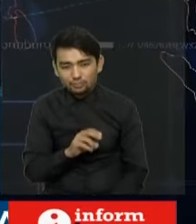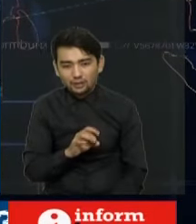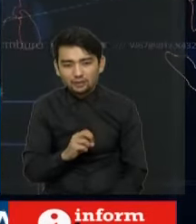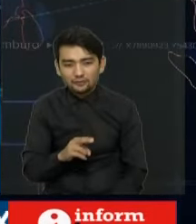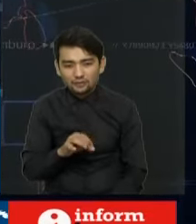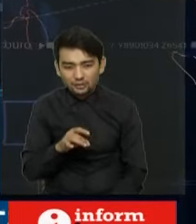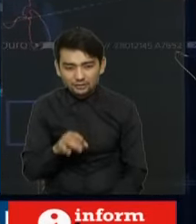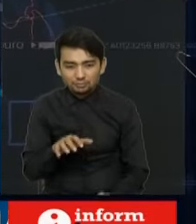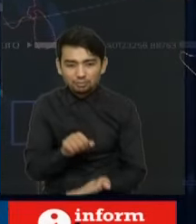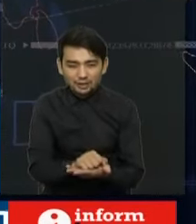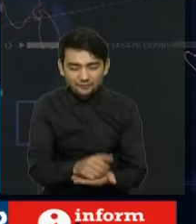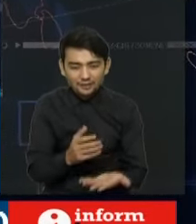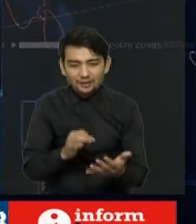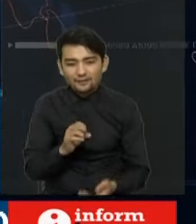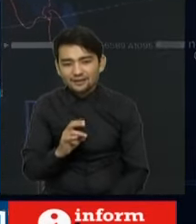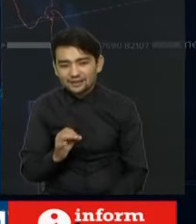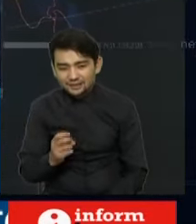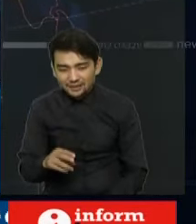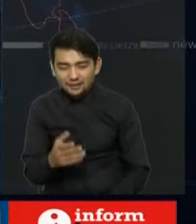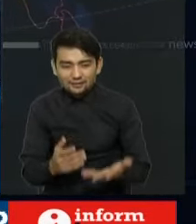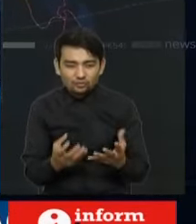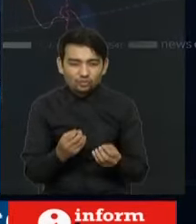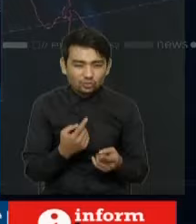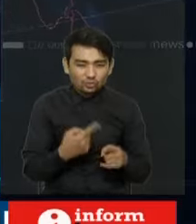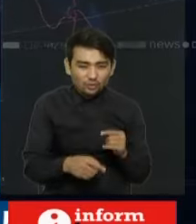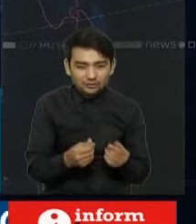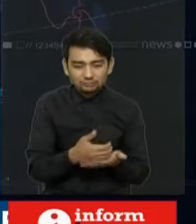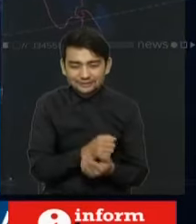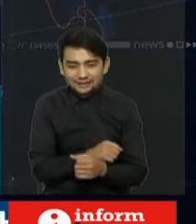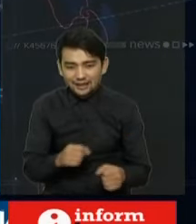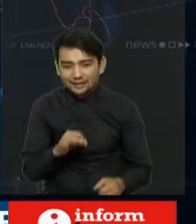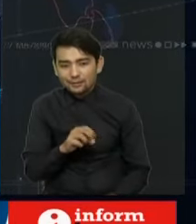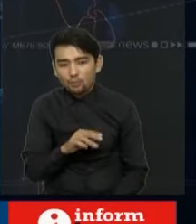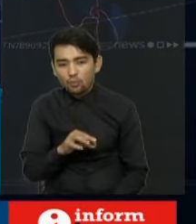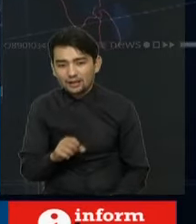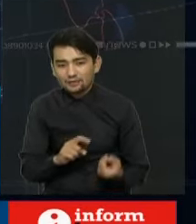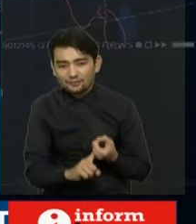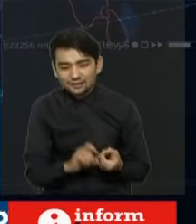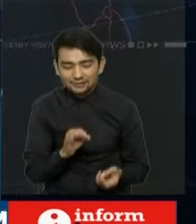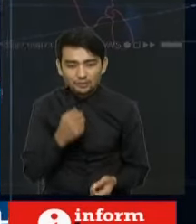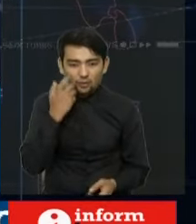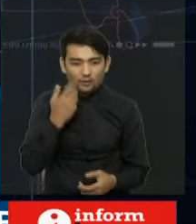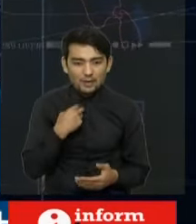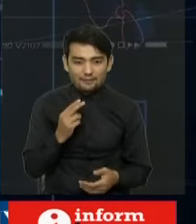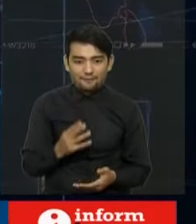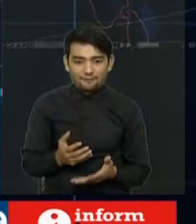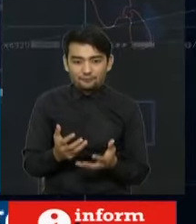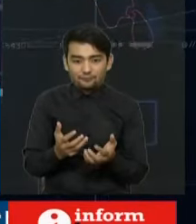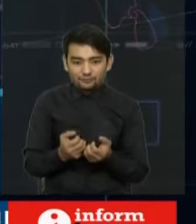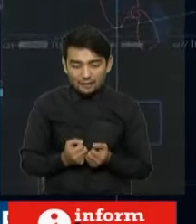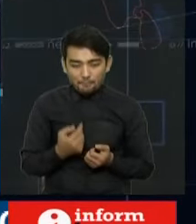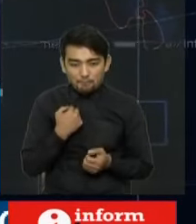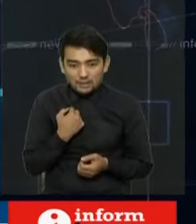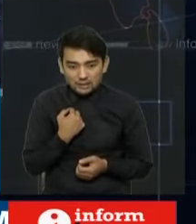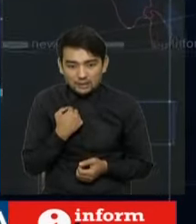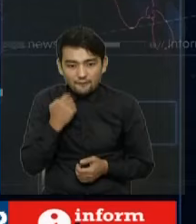договоры бронирования, инвестирования и так далее. Вопрос связанные с ипотеками. Соответственно, когда мы приобретаем квартиру, мы уверены, что